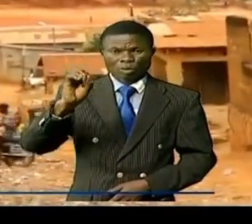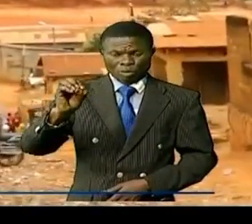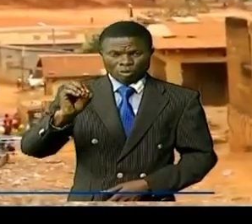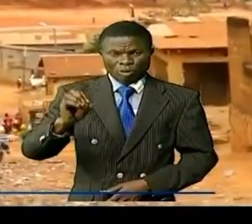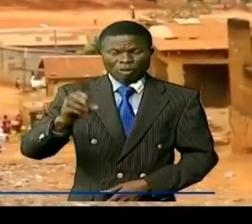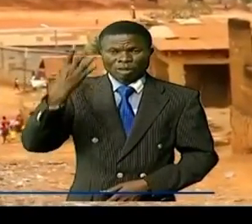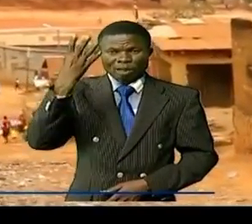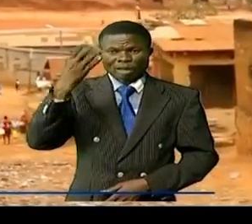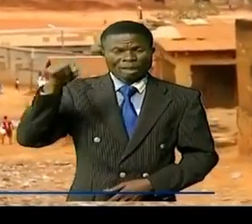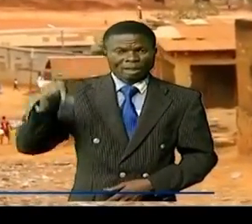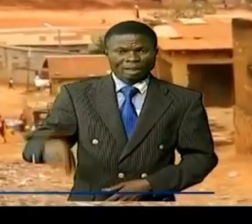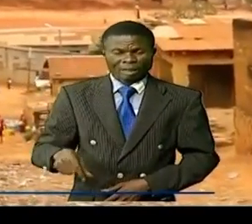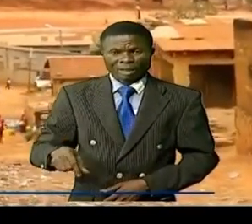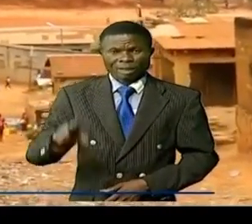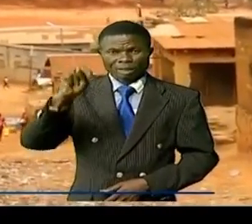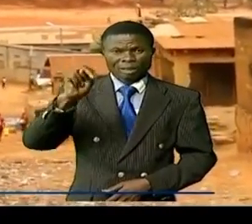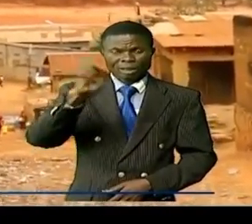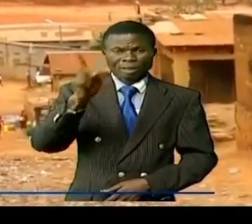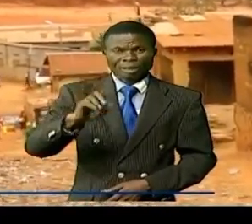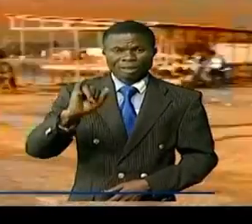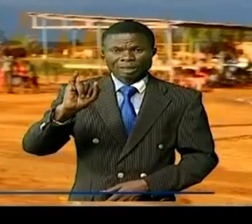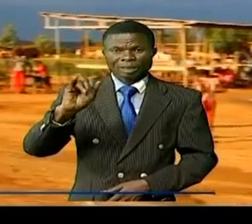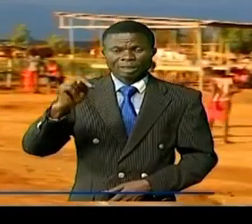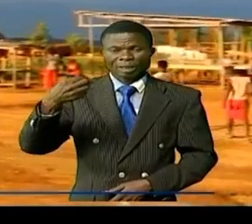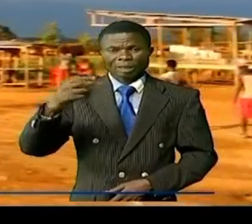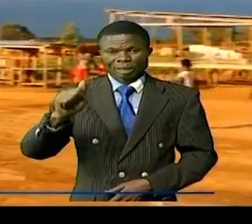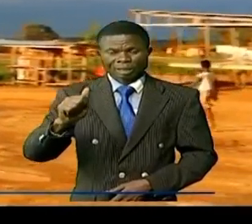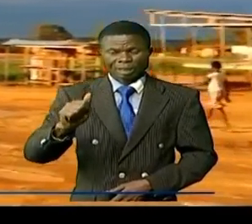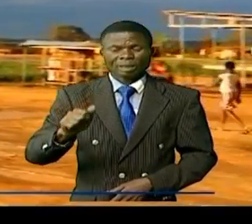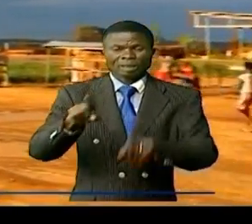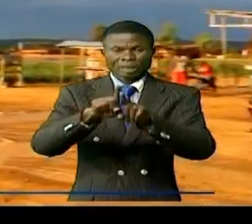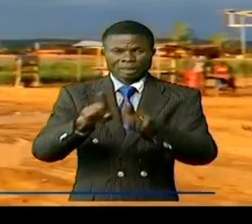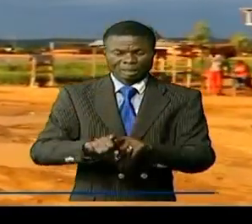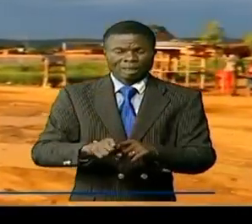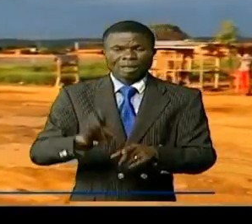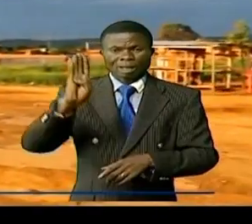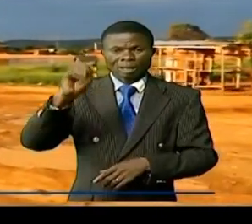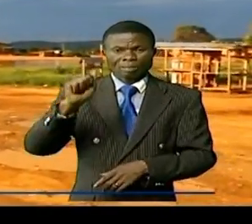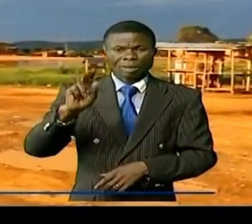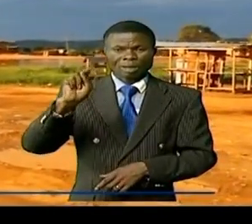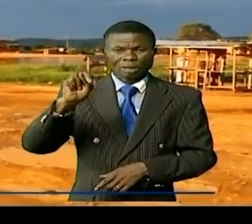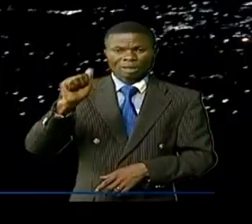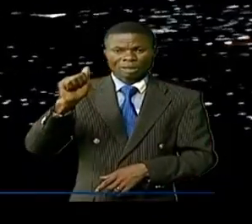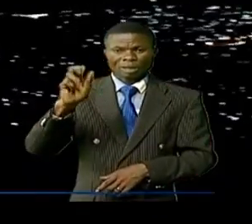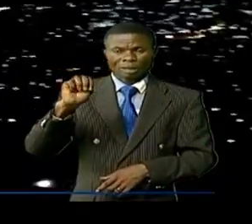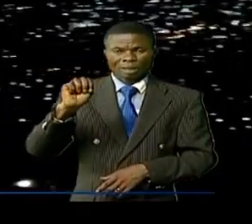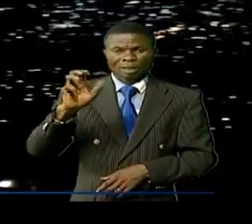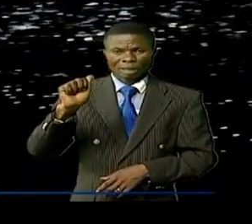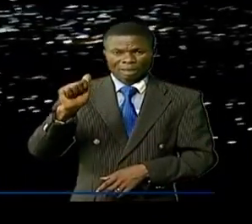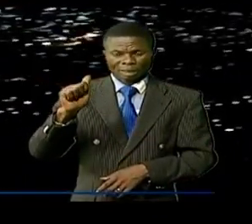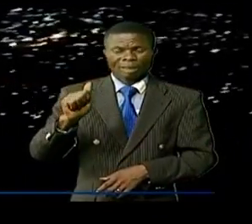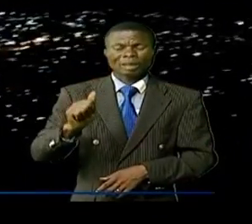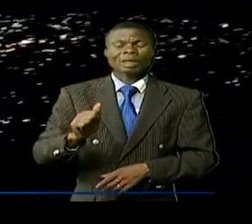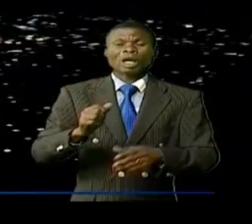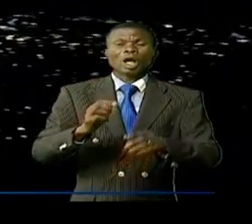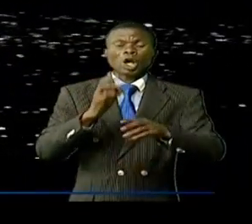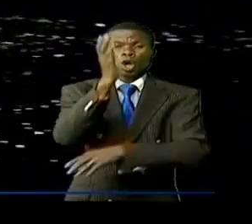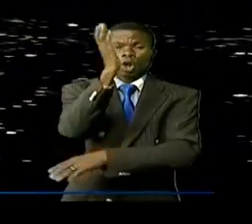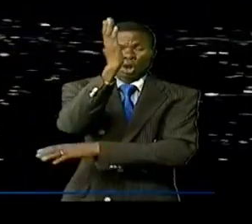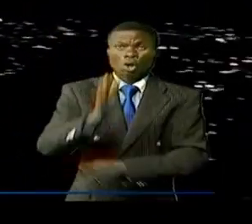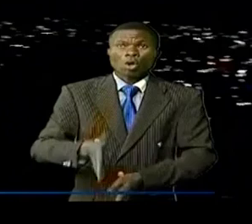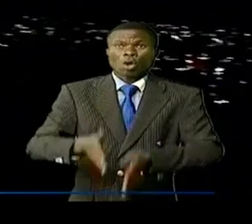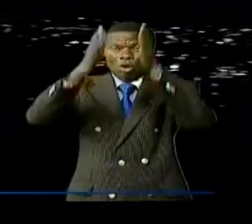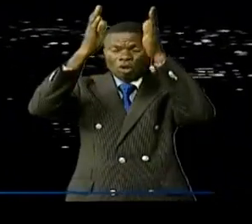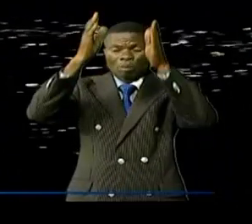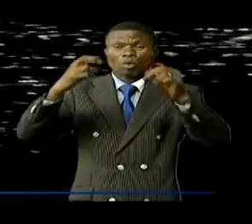à savoir Ntingaloutete, Tsakalantimba, Dibwa Tsakala et Banana, vient d'être électrifié avec plus de 500 poteaux d'éclairage public